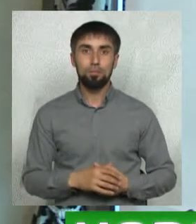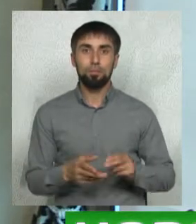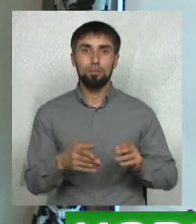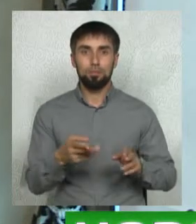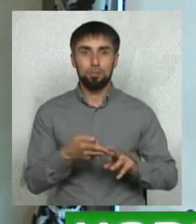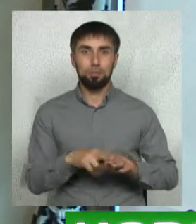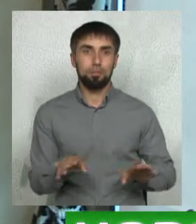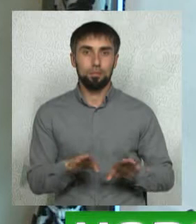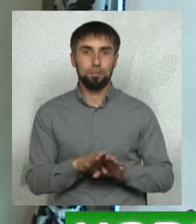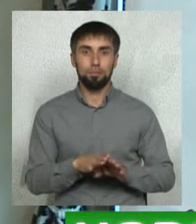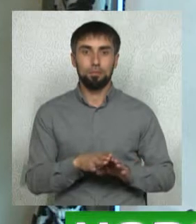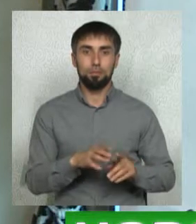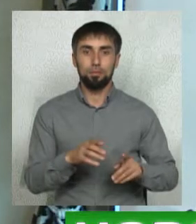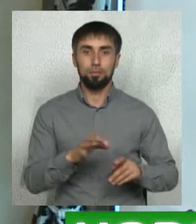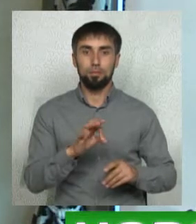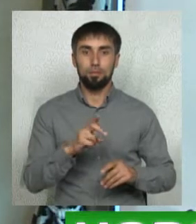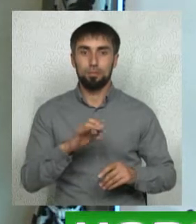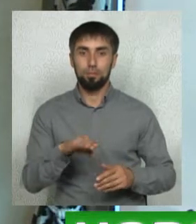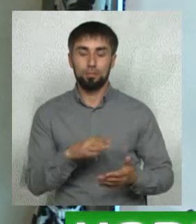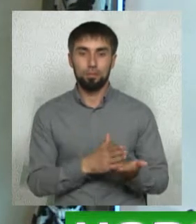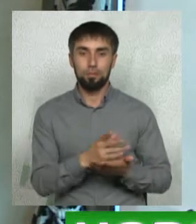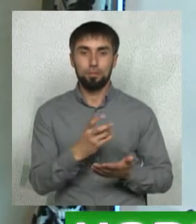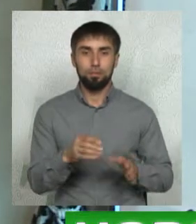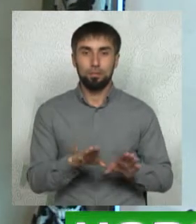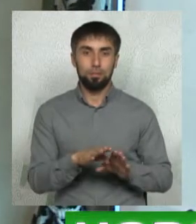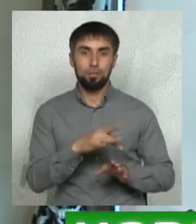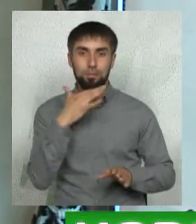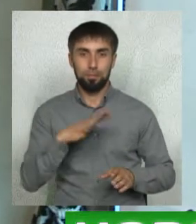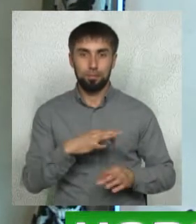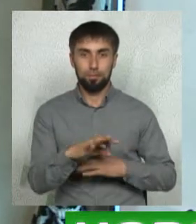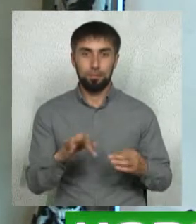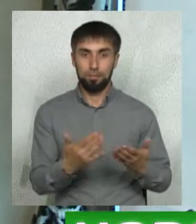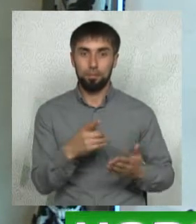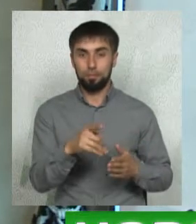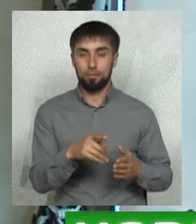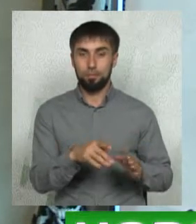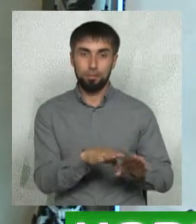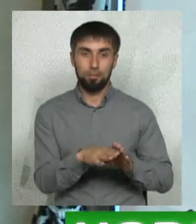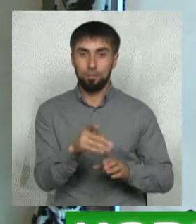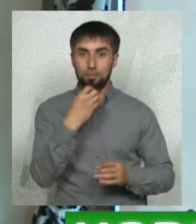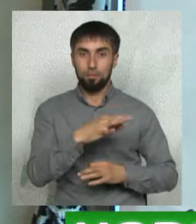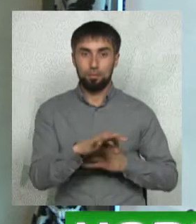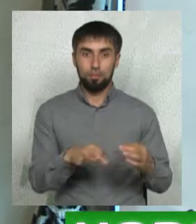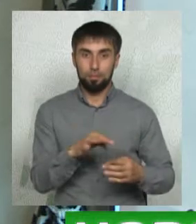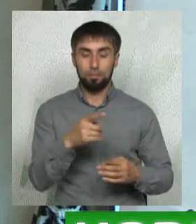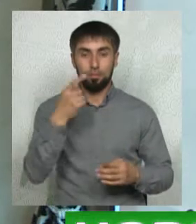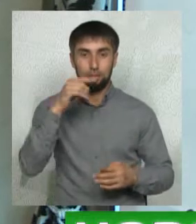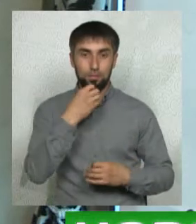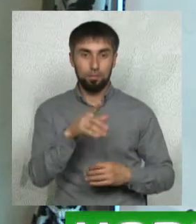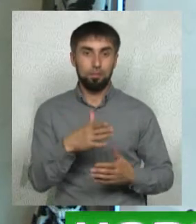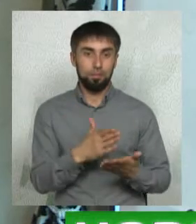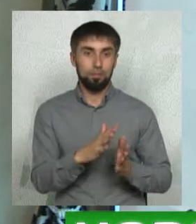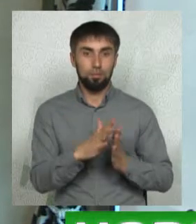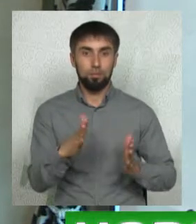такая область, в которой не так много бывает проектов. Соответственно, если ты подашь хороший проект с хорошей идеей, есть